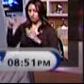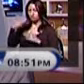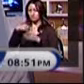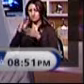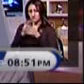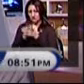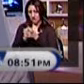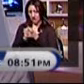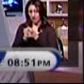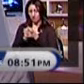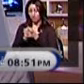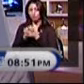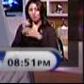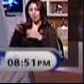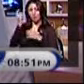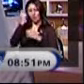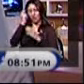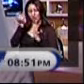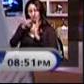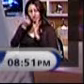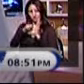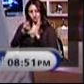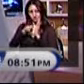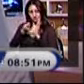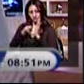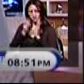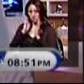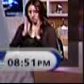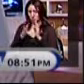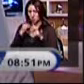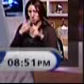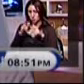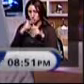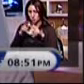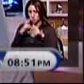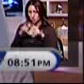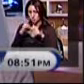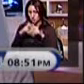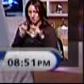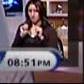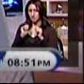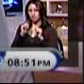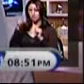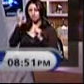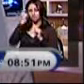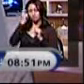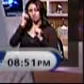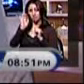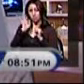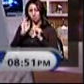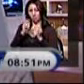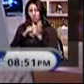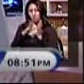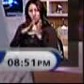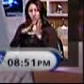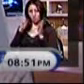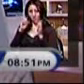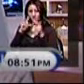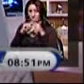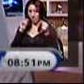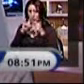وانا اعلم انه يستطيع دائما ان يستبطن او يصل الى ينفذ الى اعماق العمل الادبي خصوصا لو